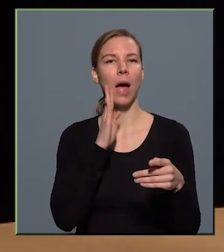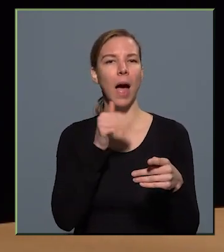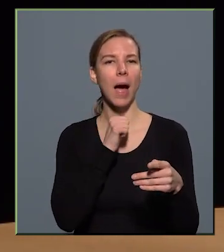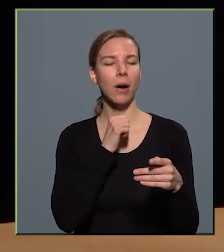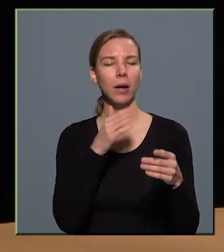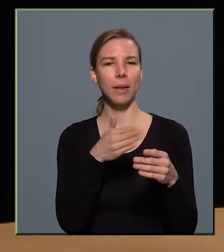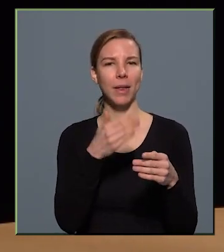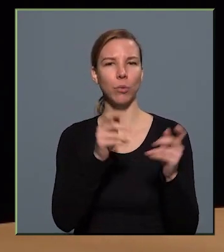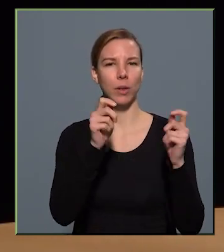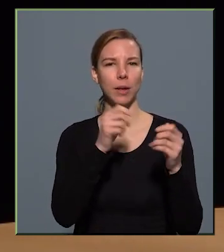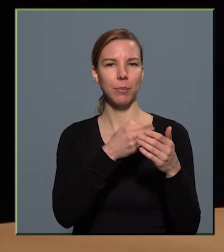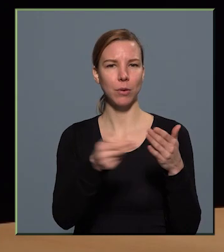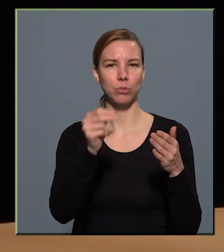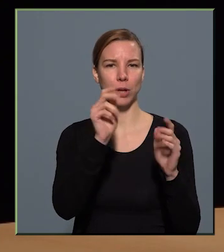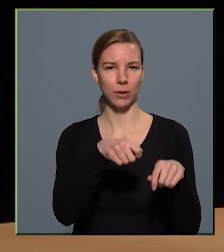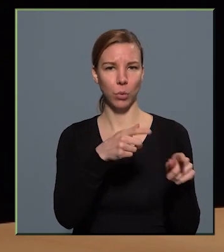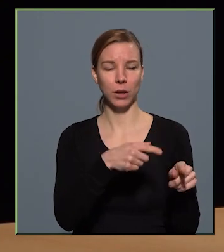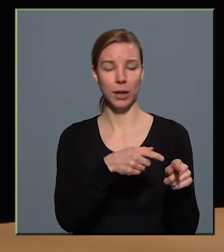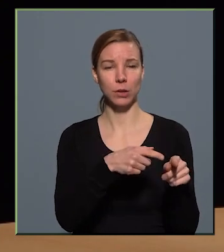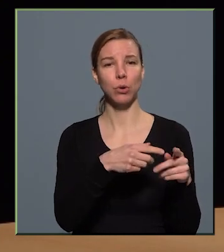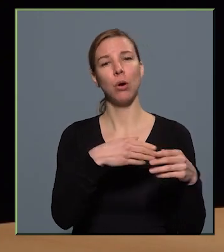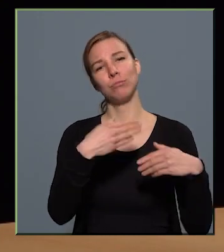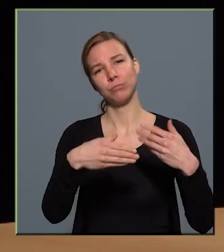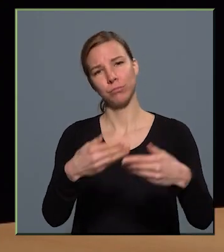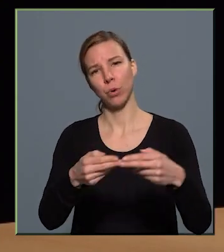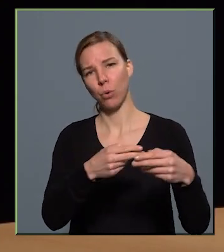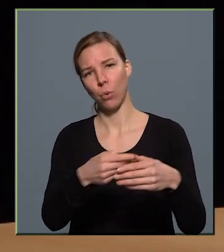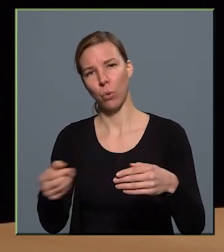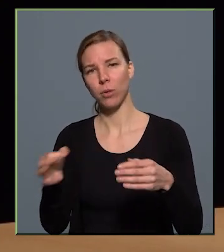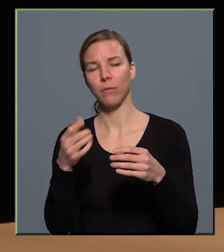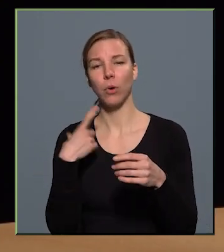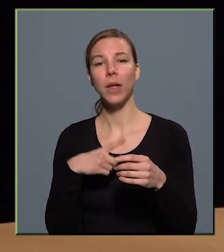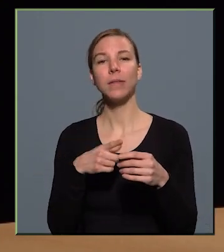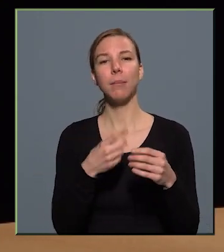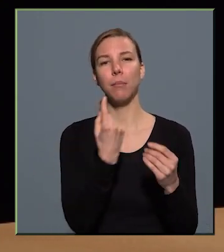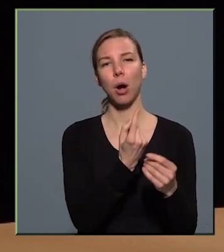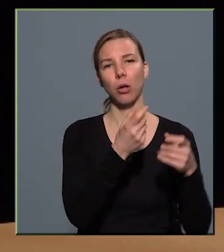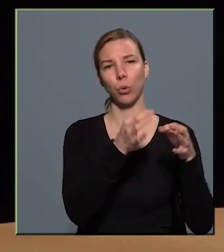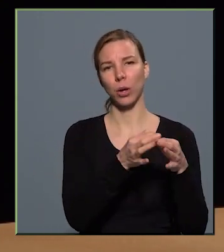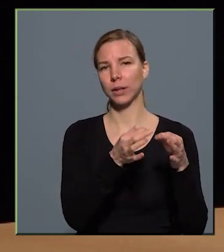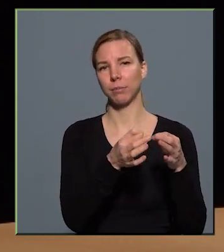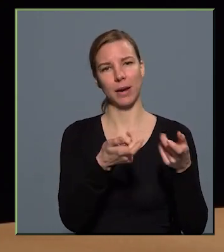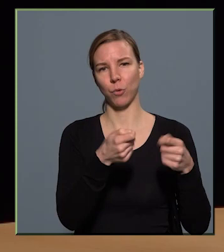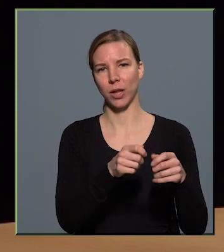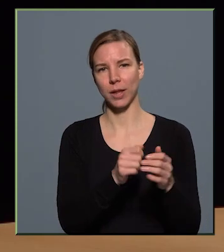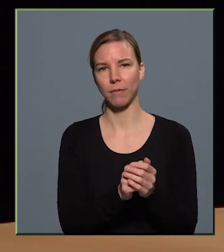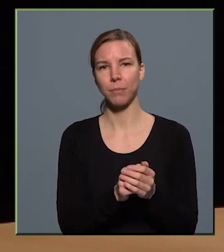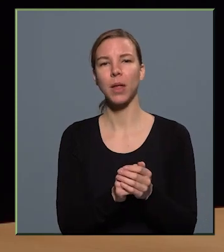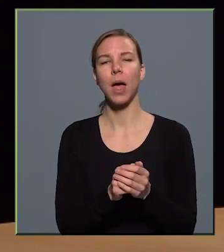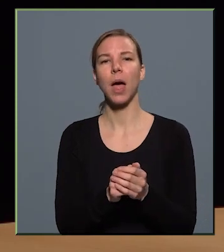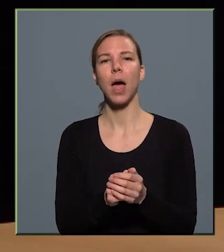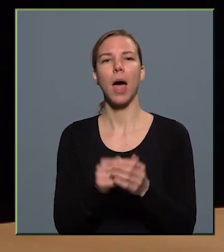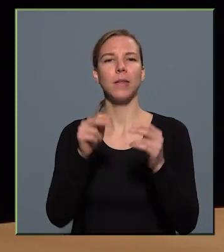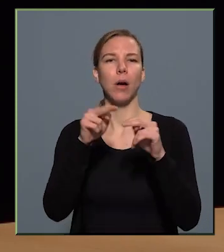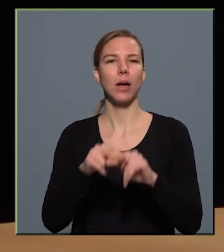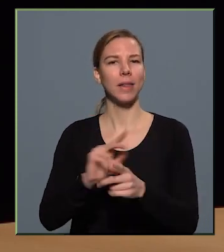között, ez sokáig még tartott, de a történet ott le volt zárva. Volt egy pont a végén. Ezt tudjuk, ez a rendszerváltásnak egy nagyon komoly